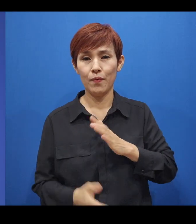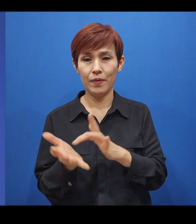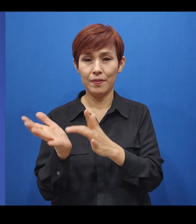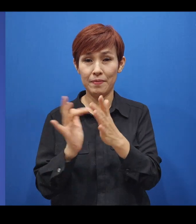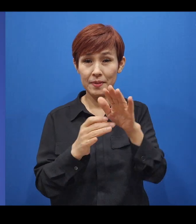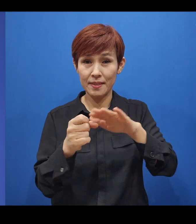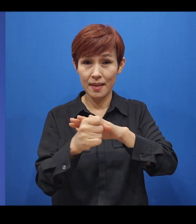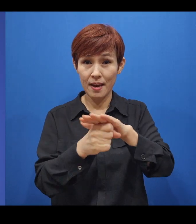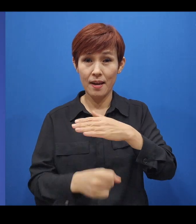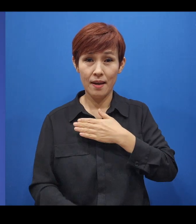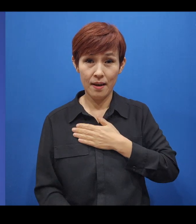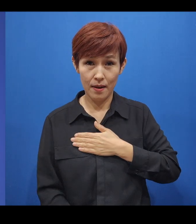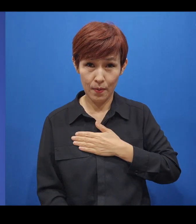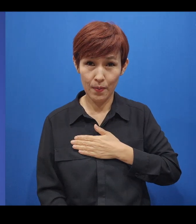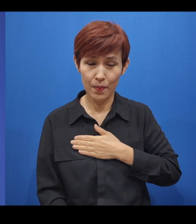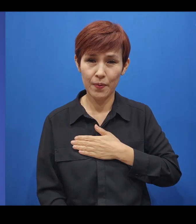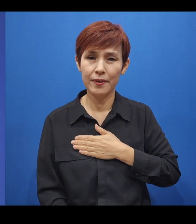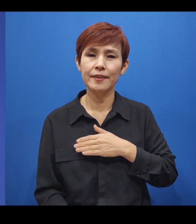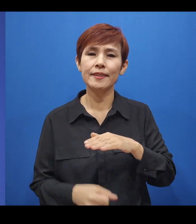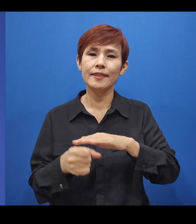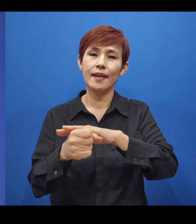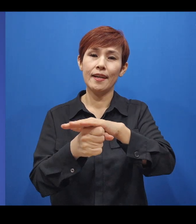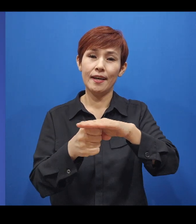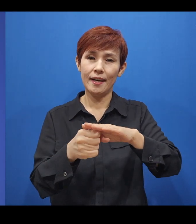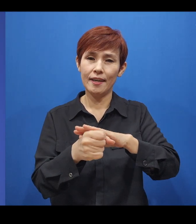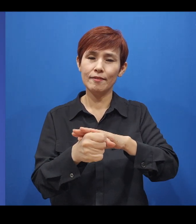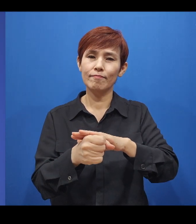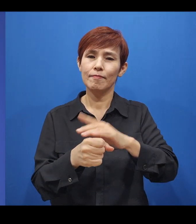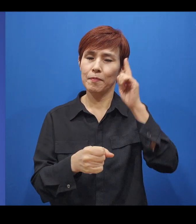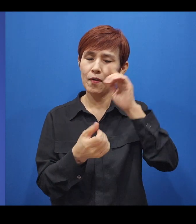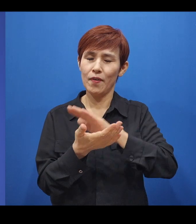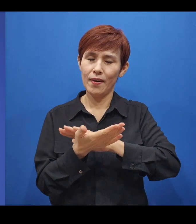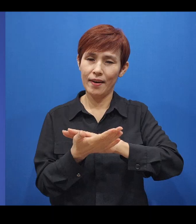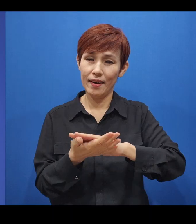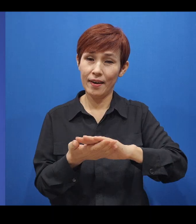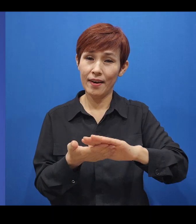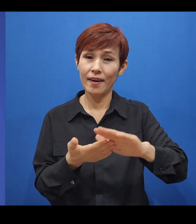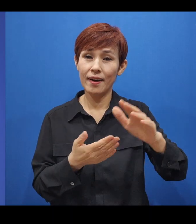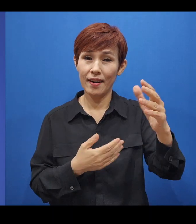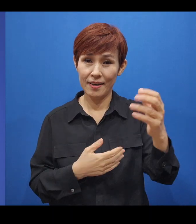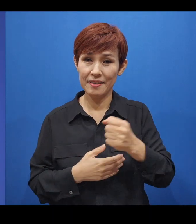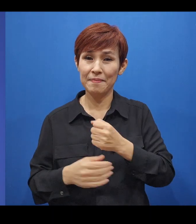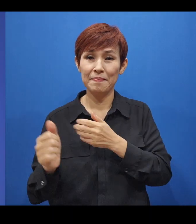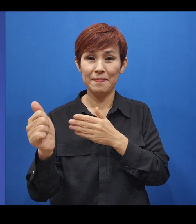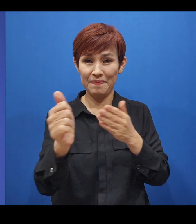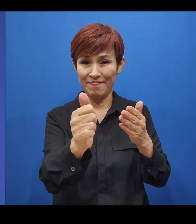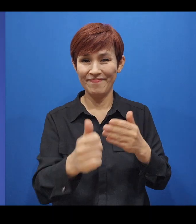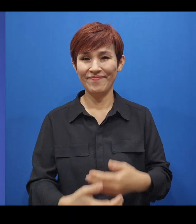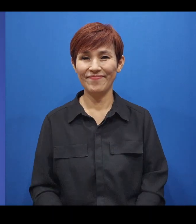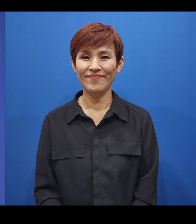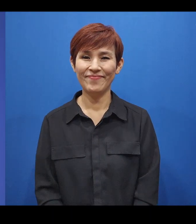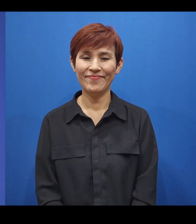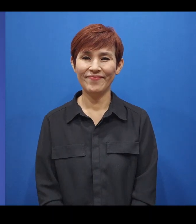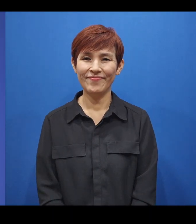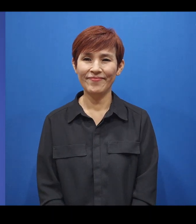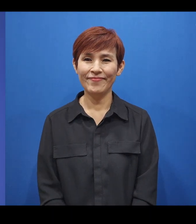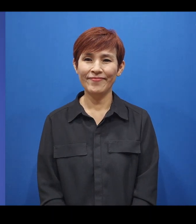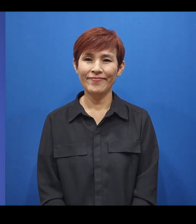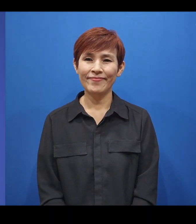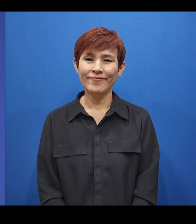사랑을 아시고 사랑 가운데 평강 누리시는 이 계절 되시기를 간절히